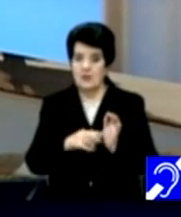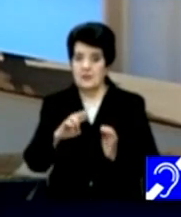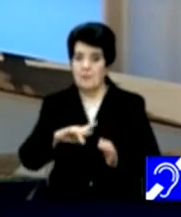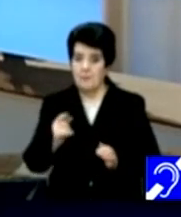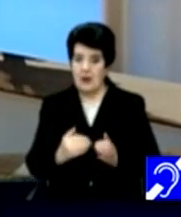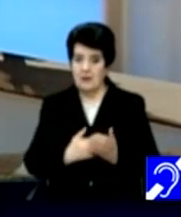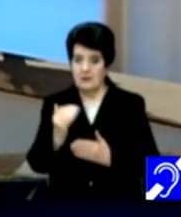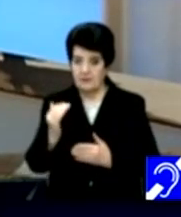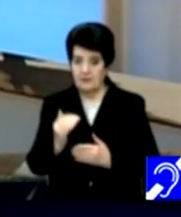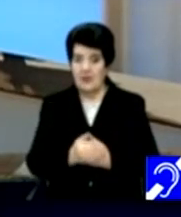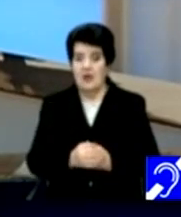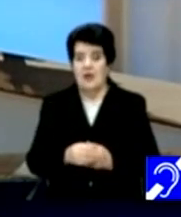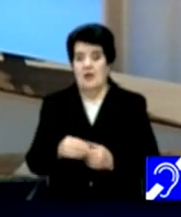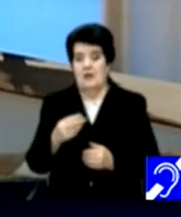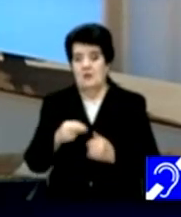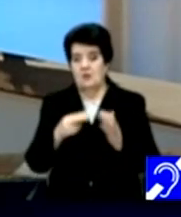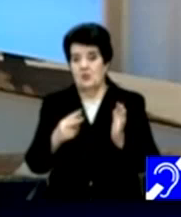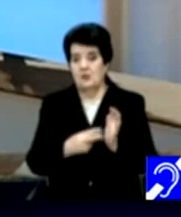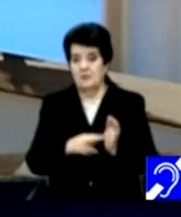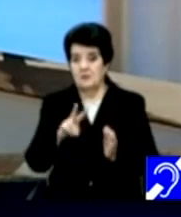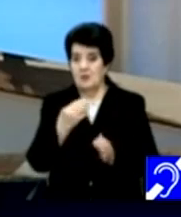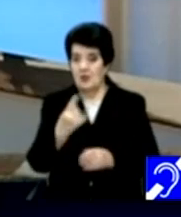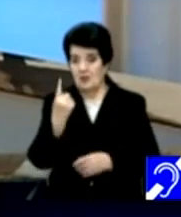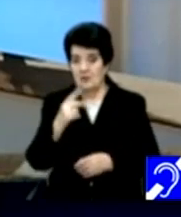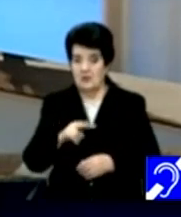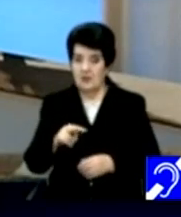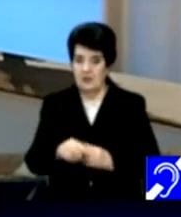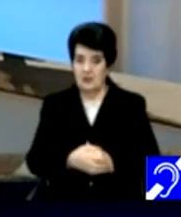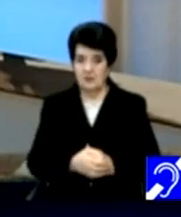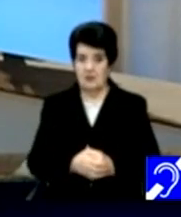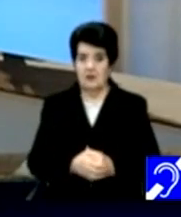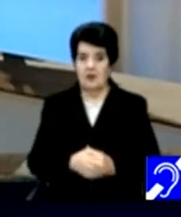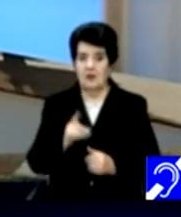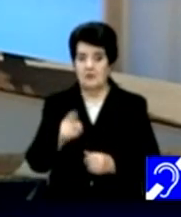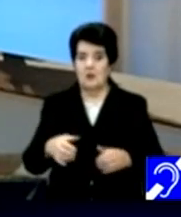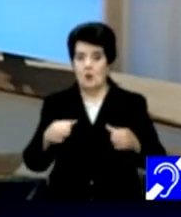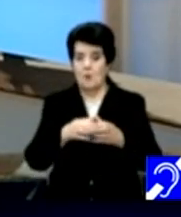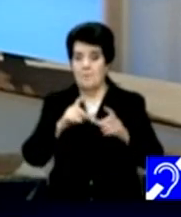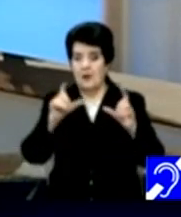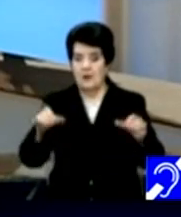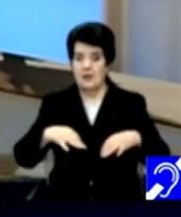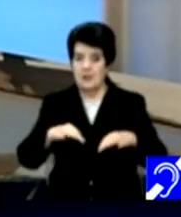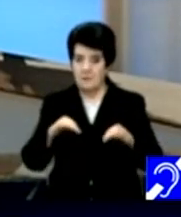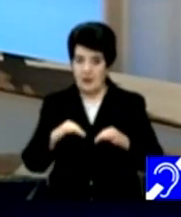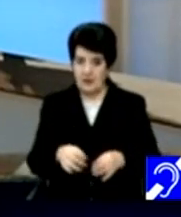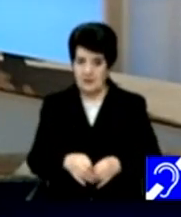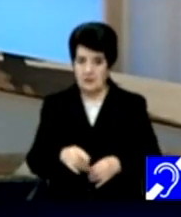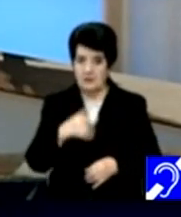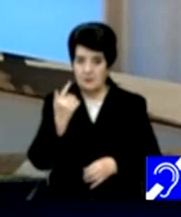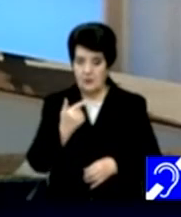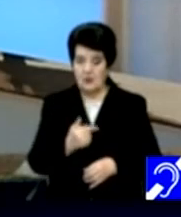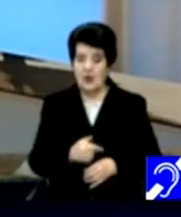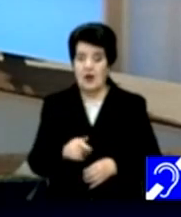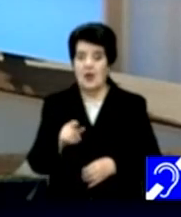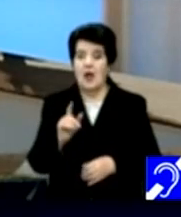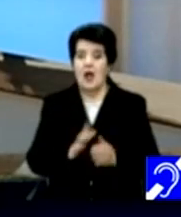și depășește pragul psihologic de 17 lei. Efectele sunt simțite din plin de companiile de transport. Cei de pe rutele